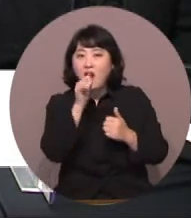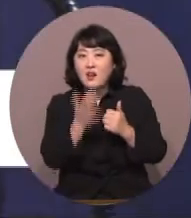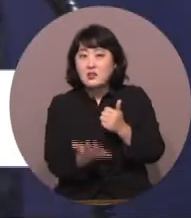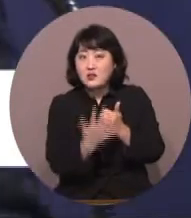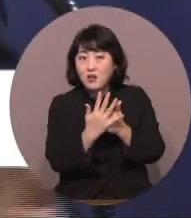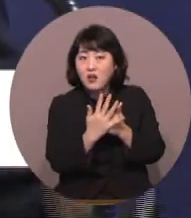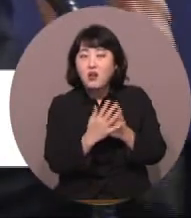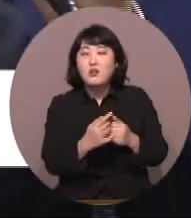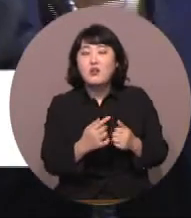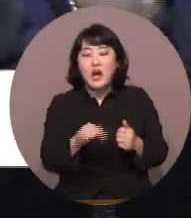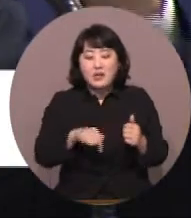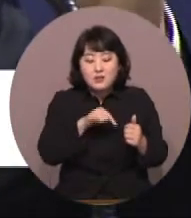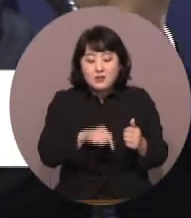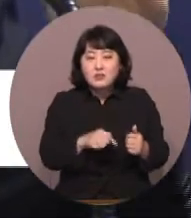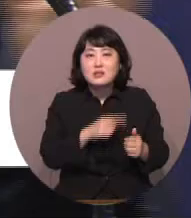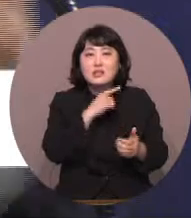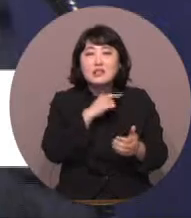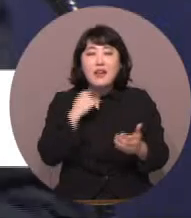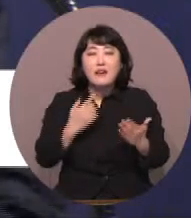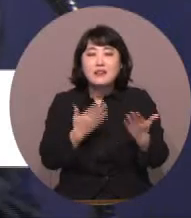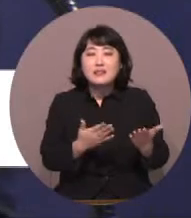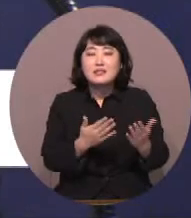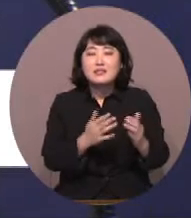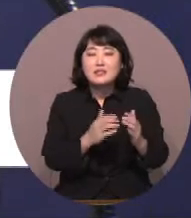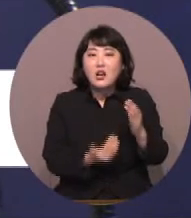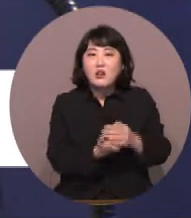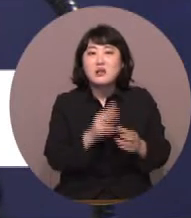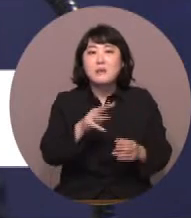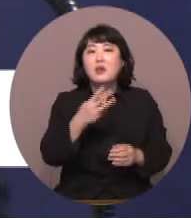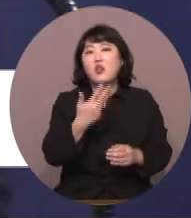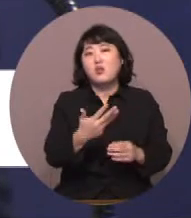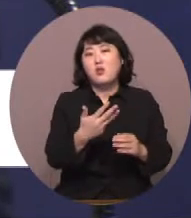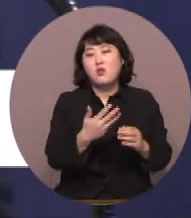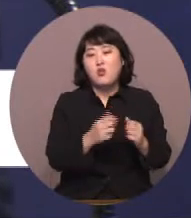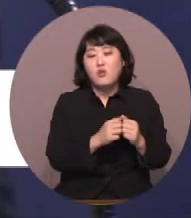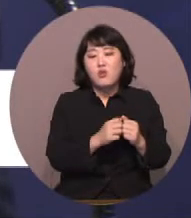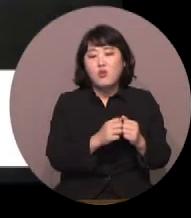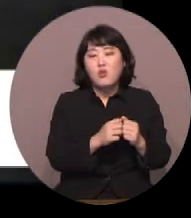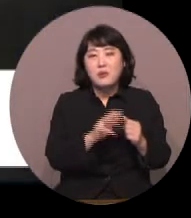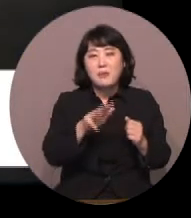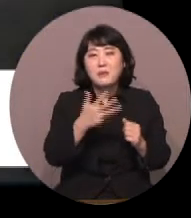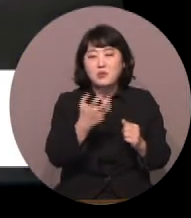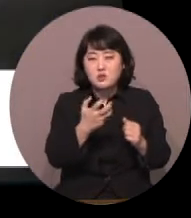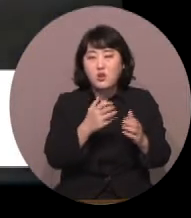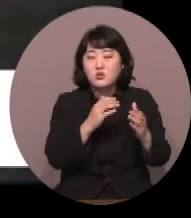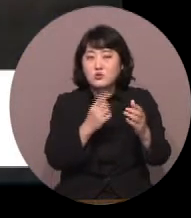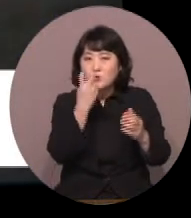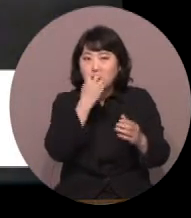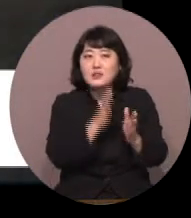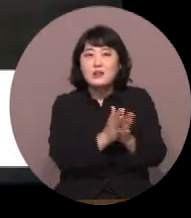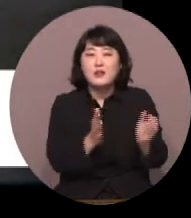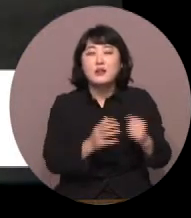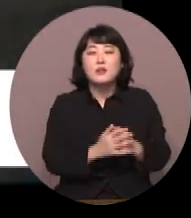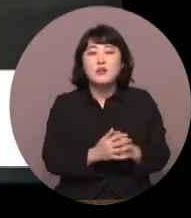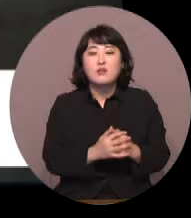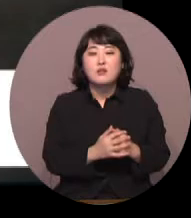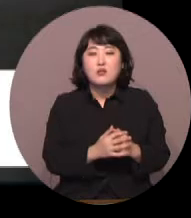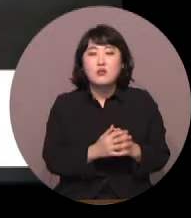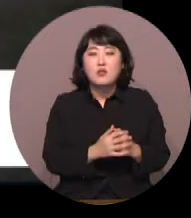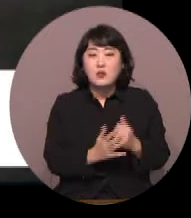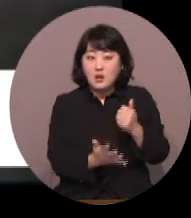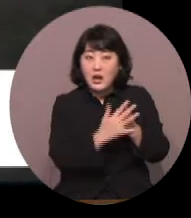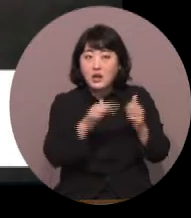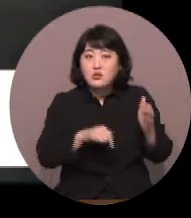희생 사건 등 300여 등 권을 결정하고 진실 규명에 나섭니다 형무소 재소자 희생 사건 은